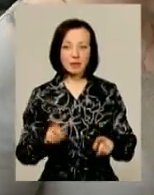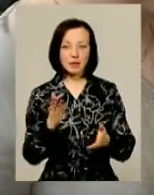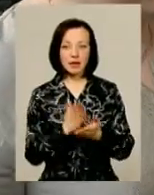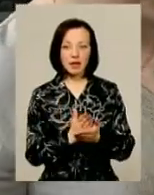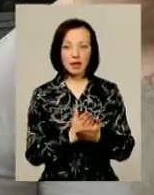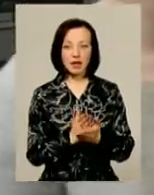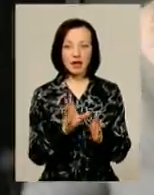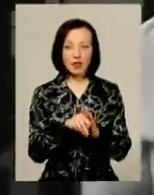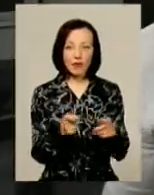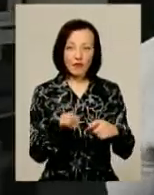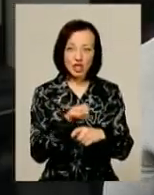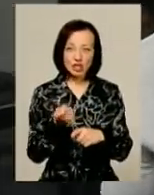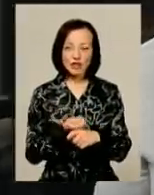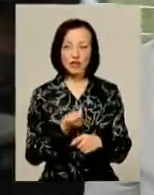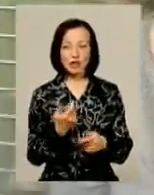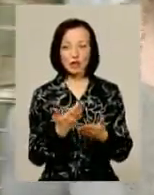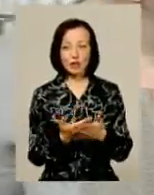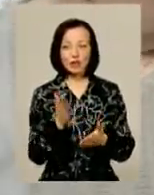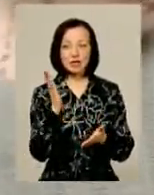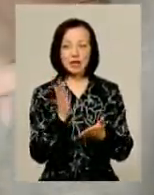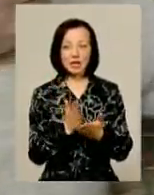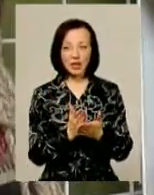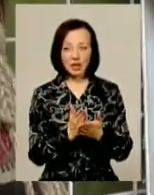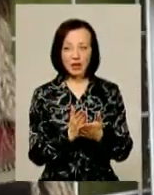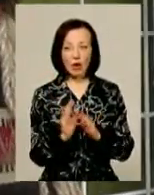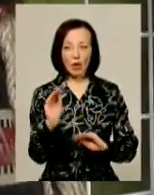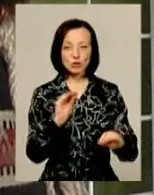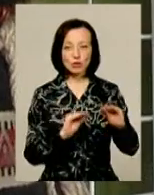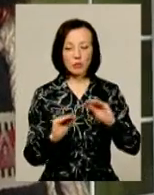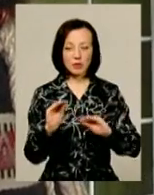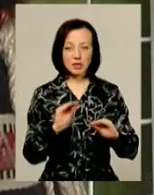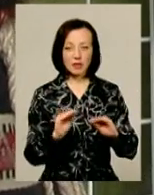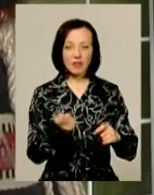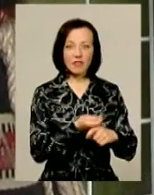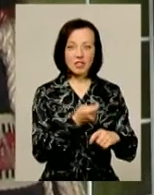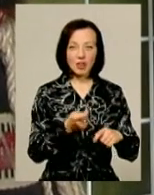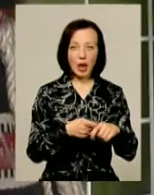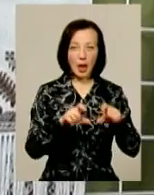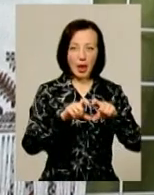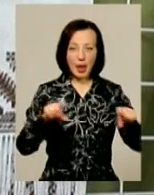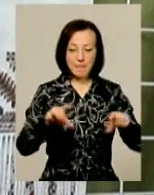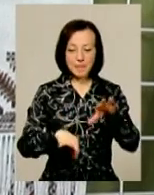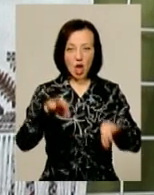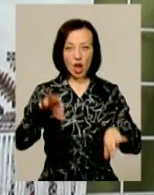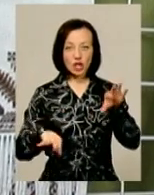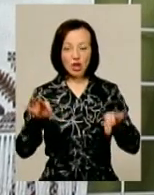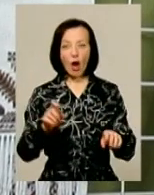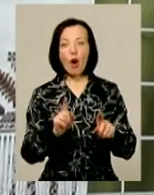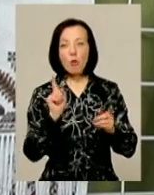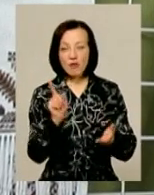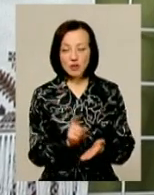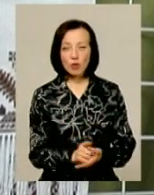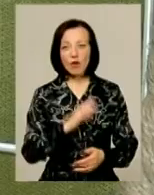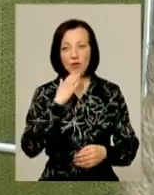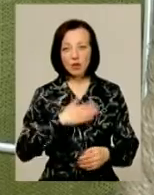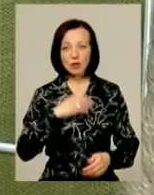з елементами вишивки. Ось тут бачите, як оздоблені вишивка та мережка. І обов'язково